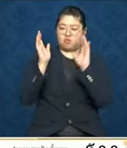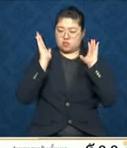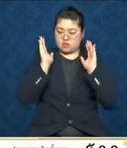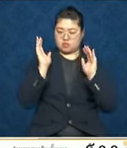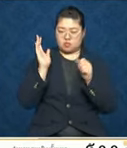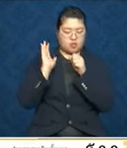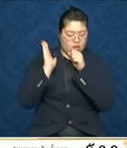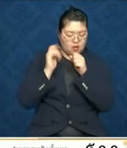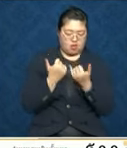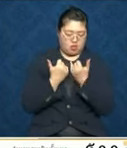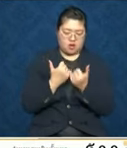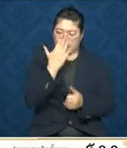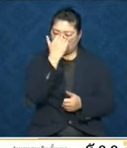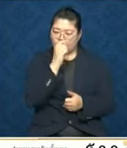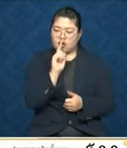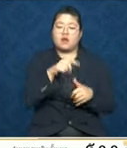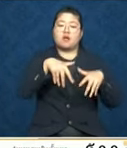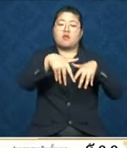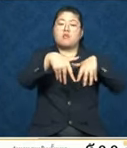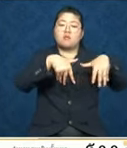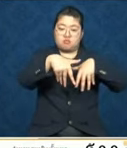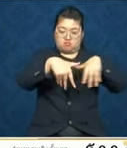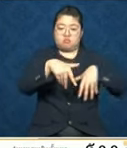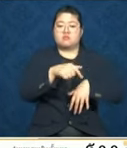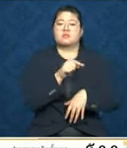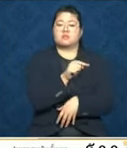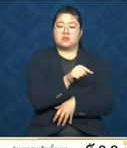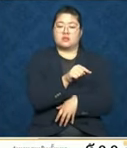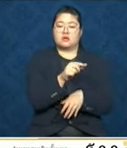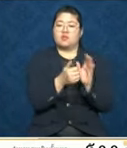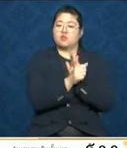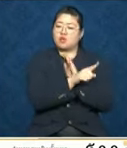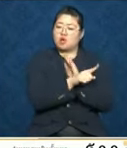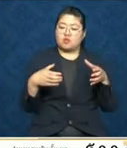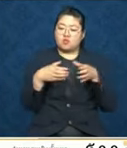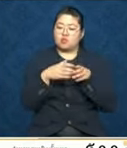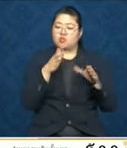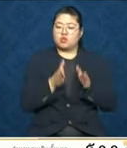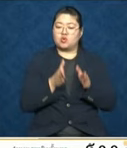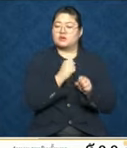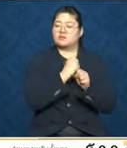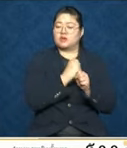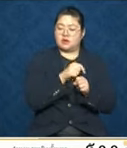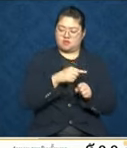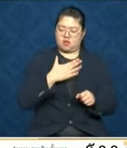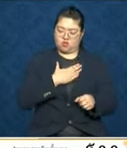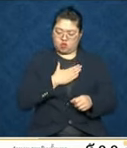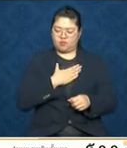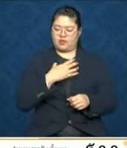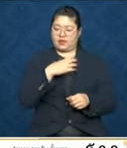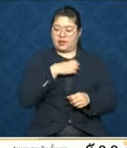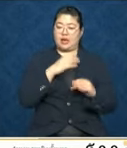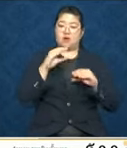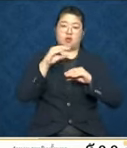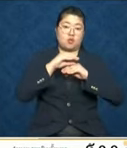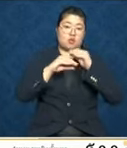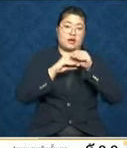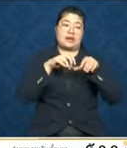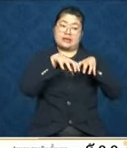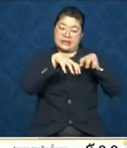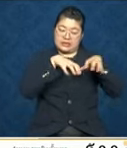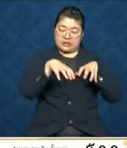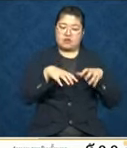กครั้งหนึ่งก็เนื่องจากว่าประชาชนในพื้นที่นะครับทีมงานและตัวผมมีความต้องการให้โครงการดีๆอย่างนี้เกิดขึ้นและเกิดขึ้นอย่